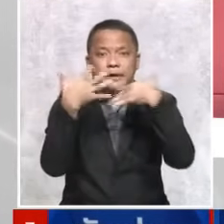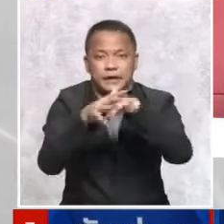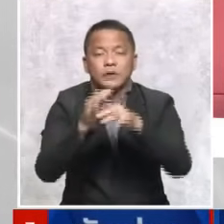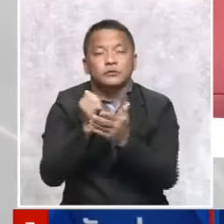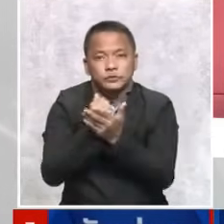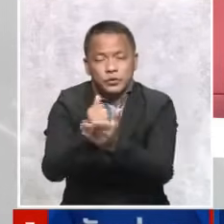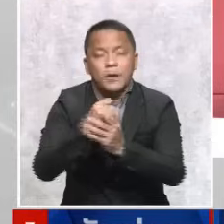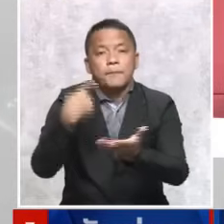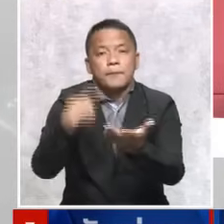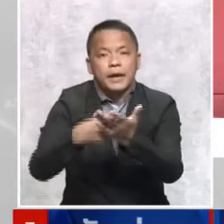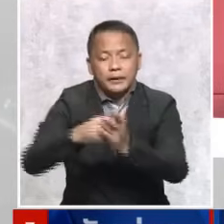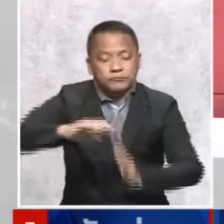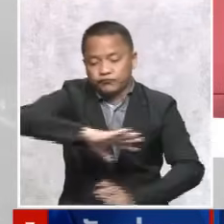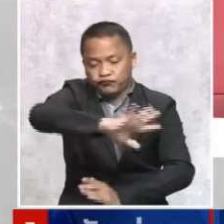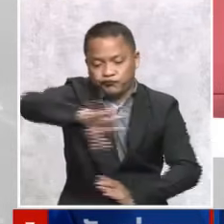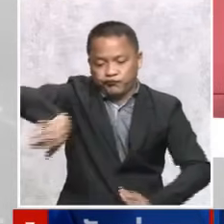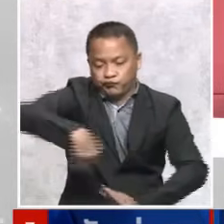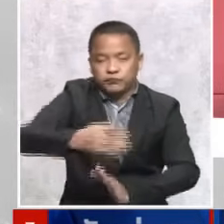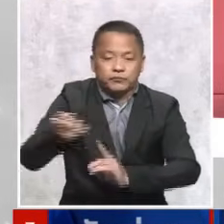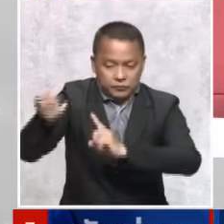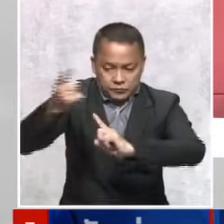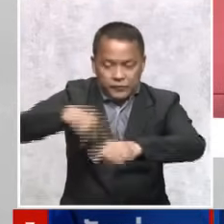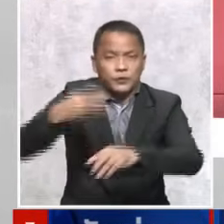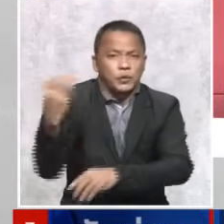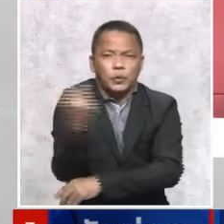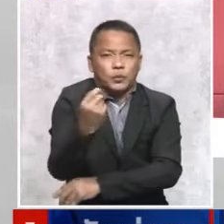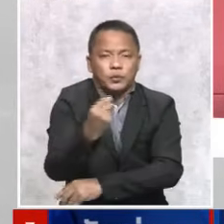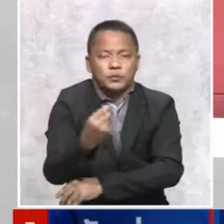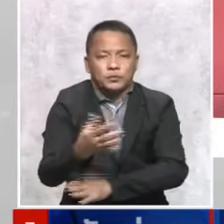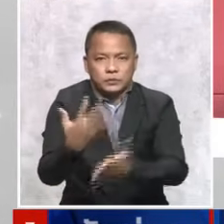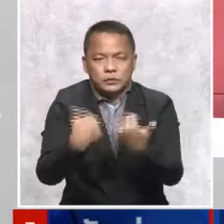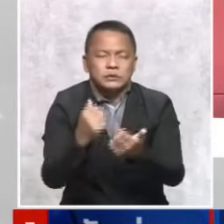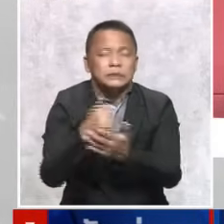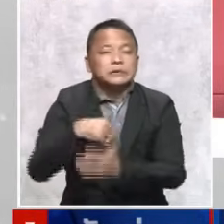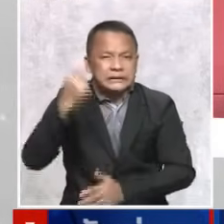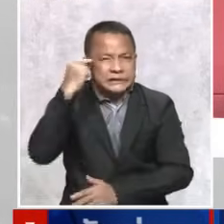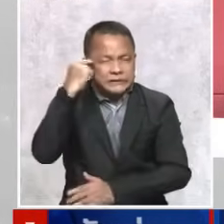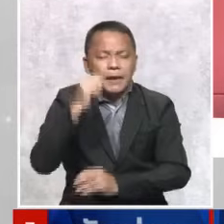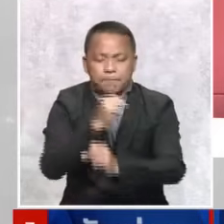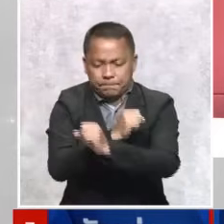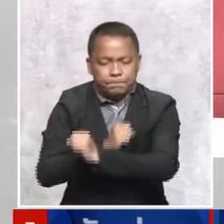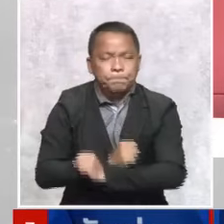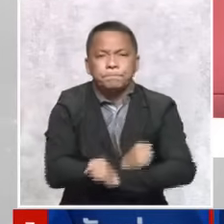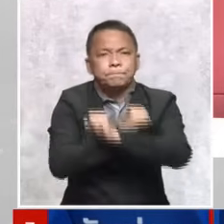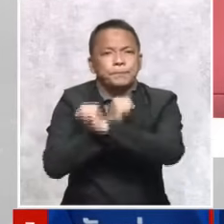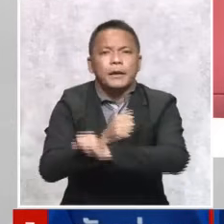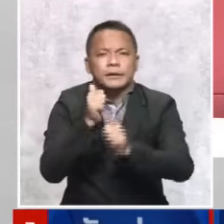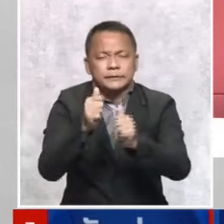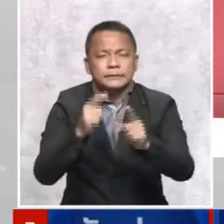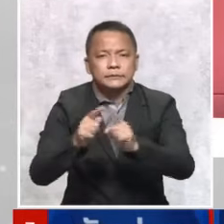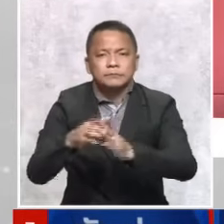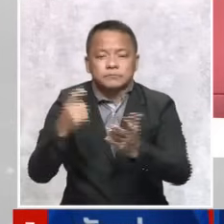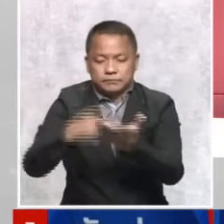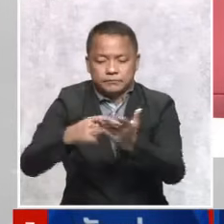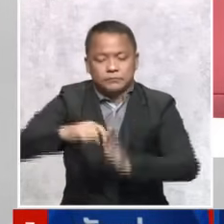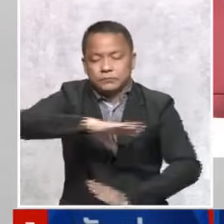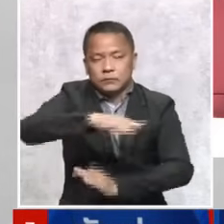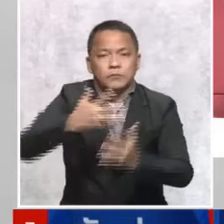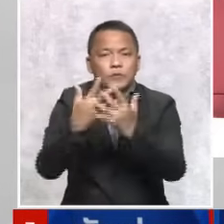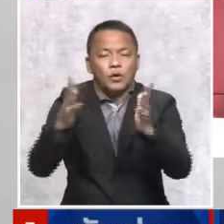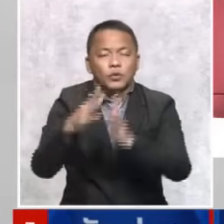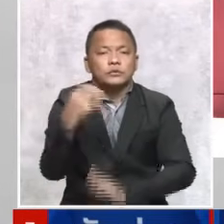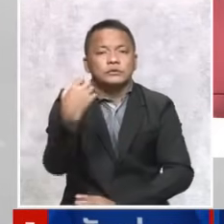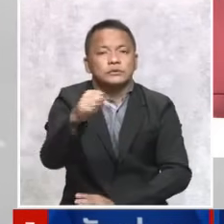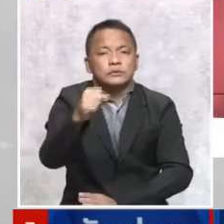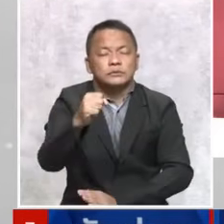การช่วยเหลือตัวประกันที่เหลือให้กลับมาโดยเร็วที่สุดซึ่งเชื่อว่ายังปลอดภัยดีกับทุกคนเนื่องจากตัวประกันที่ถูกปล่อยมา